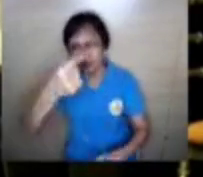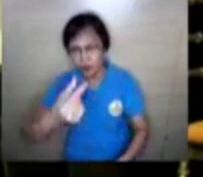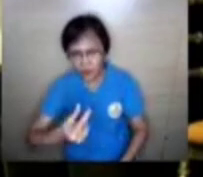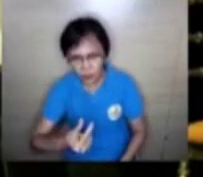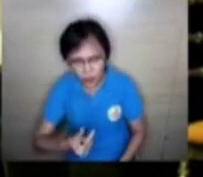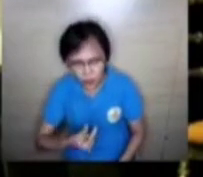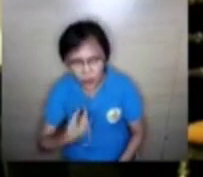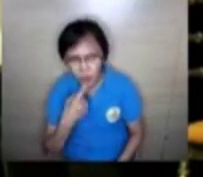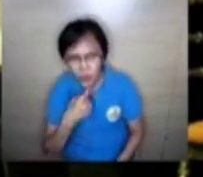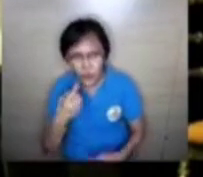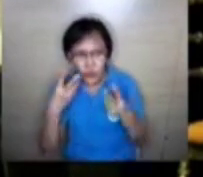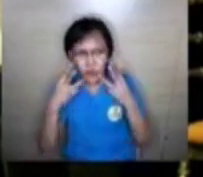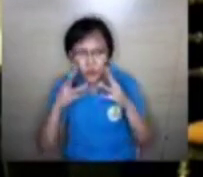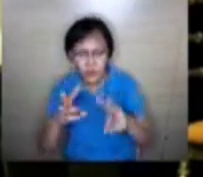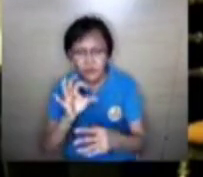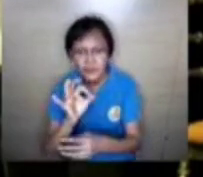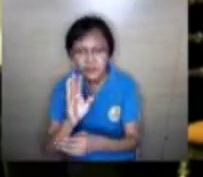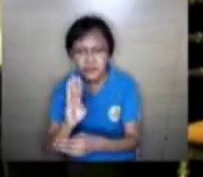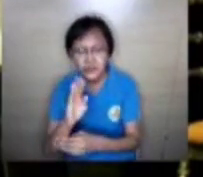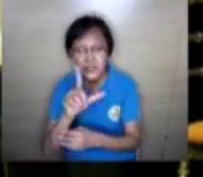via Facebook Live.